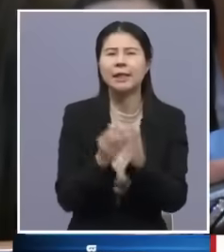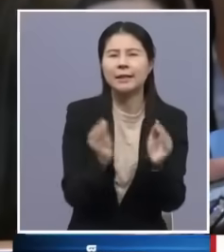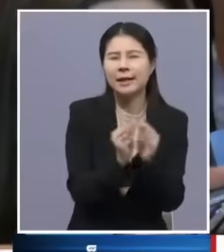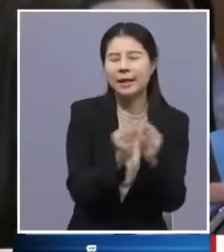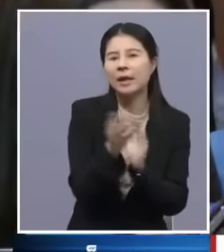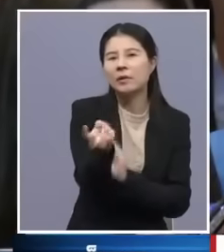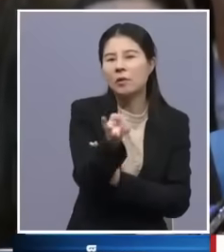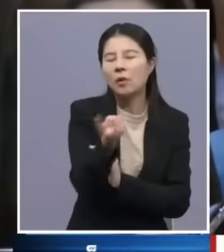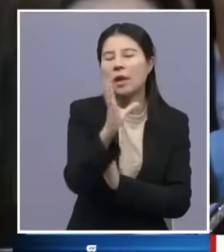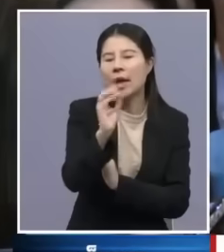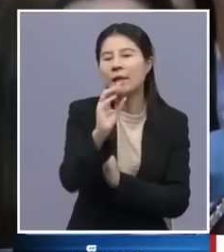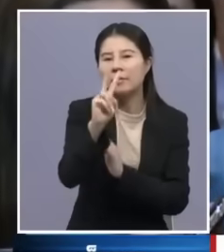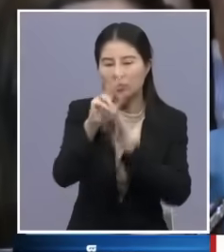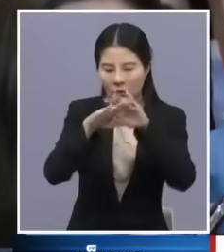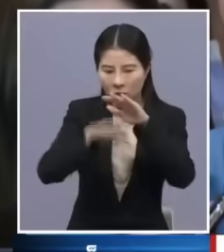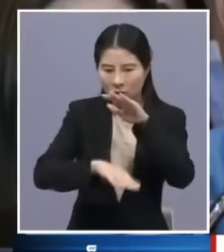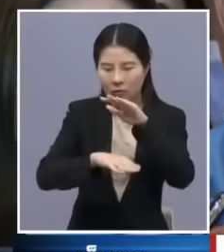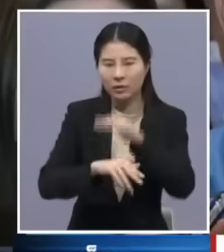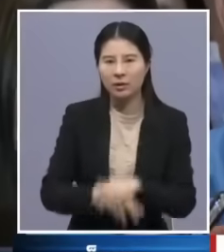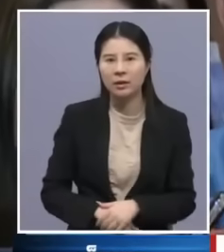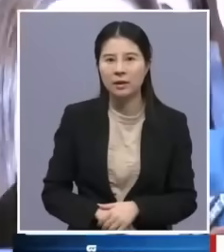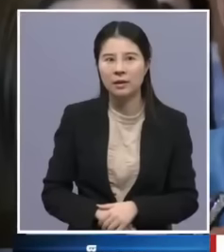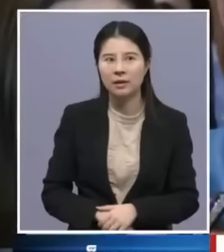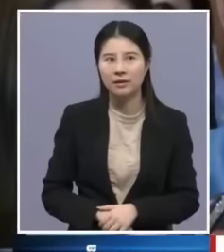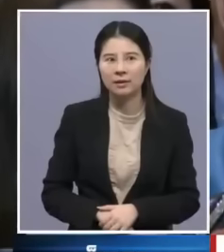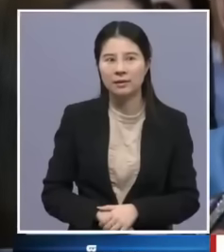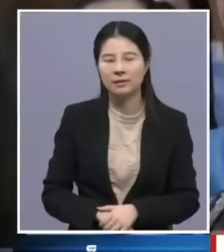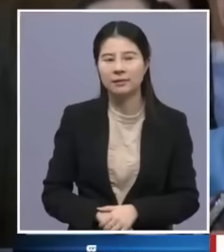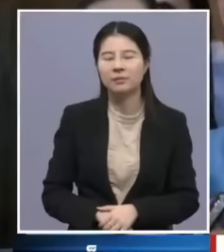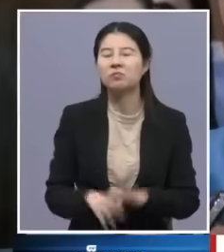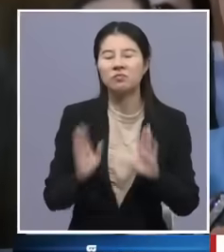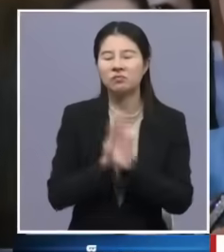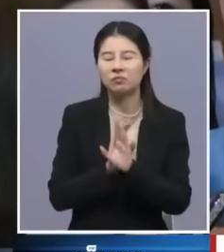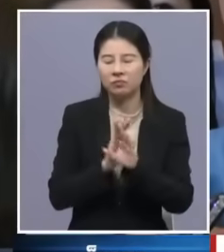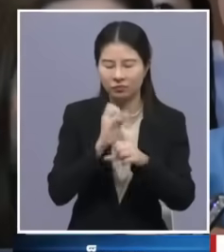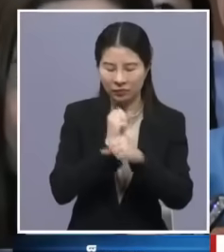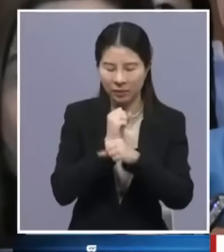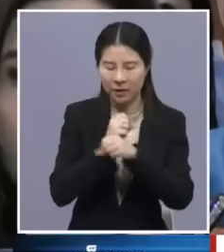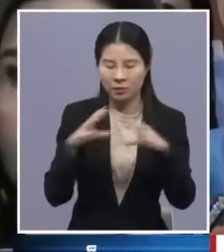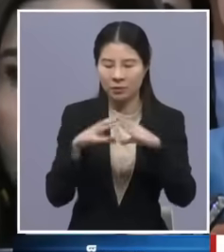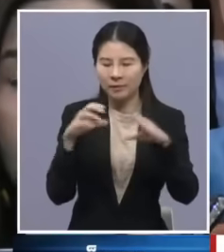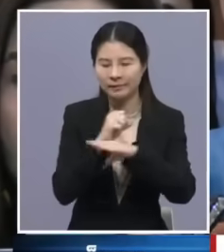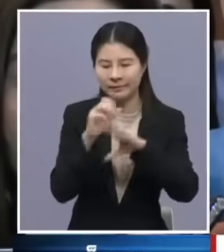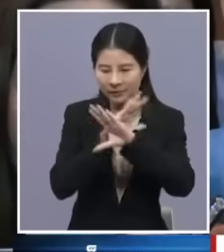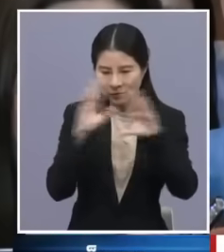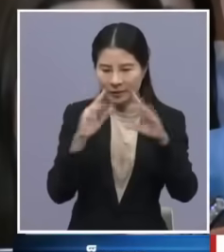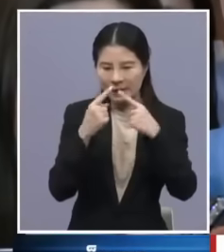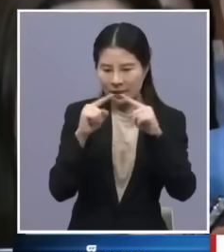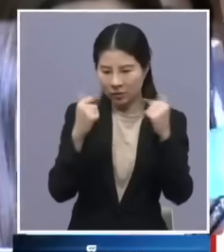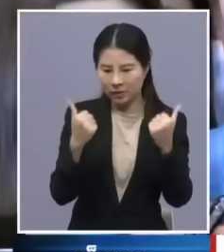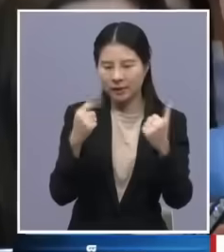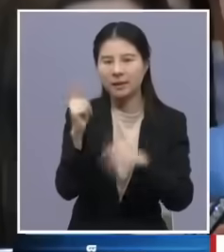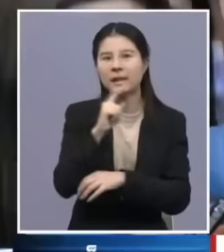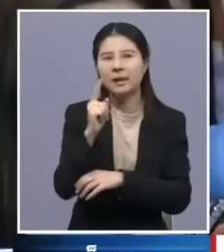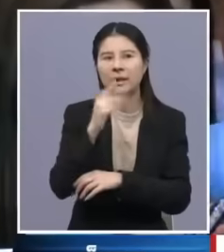า52ที่นั่งอ่ะจะทำไมวางมือ เลิกเล่นการเมือง เลิกเล่นการเมืองไปเลยแต่ล่าสุดมันมามีข่าวว่าอ้